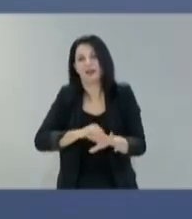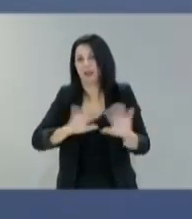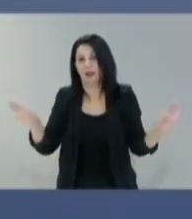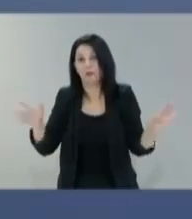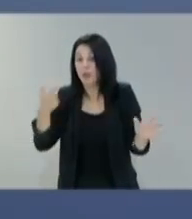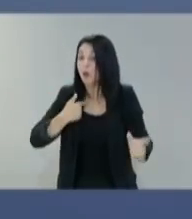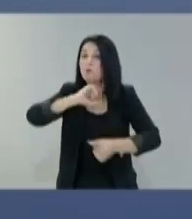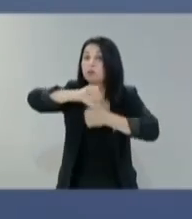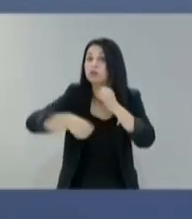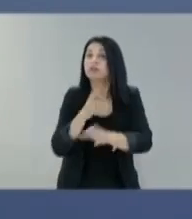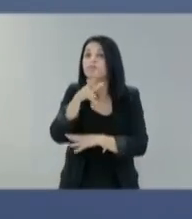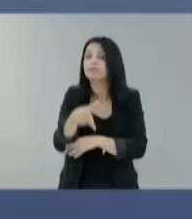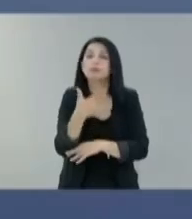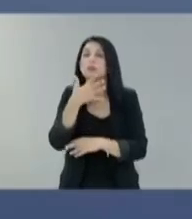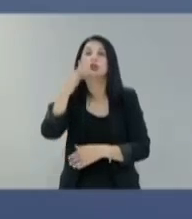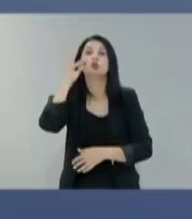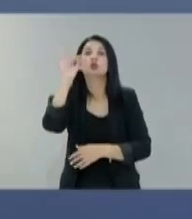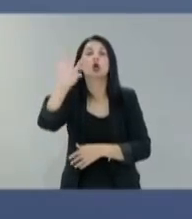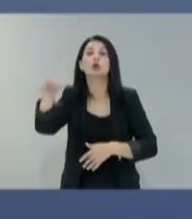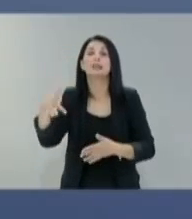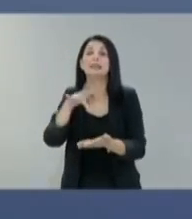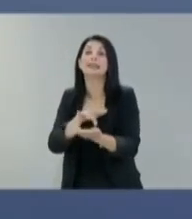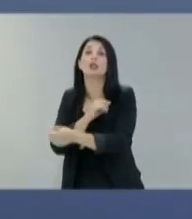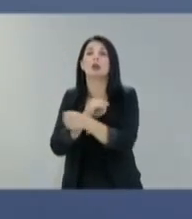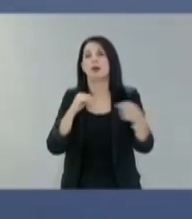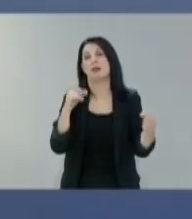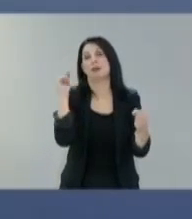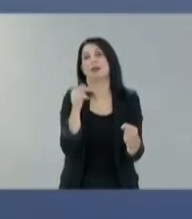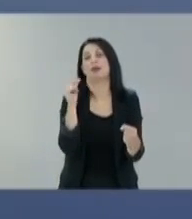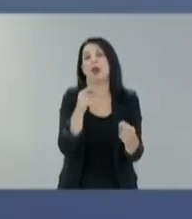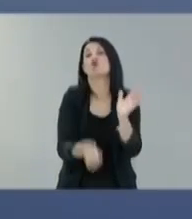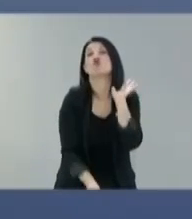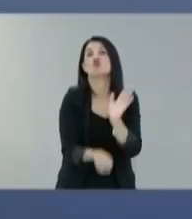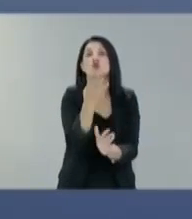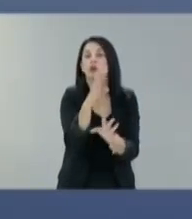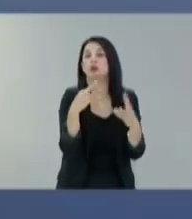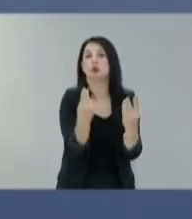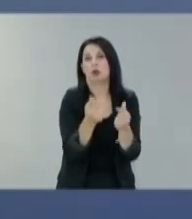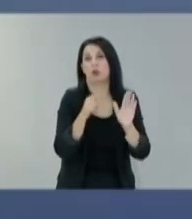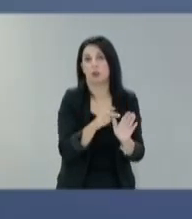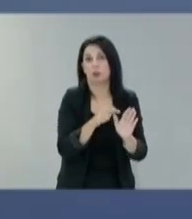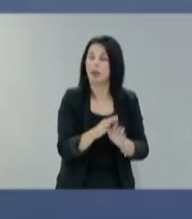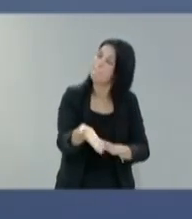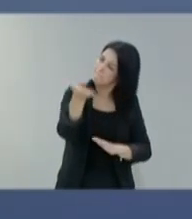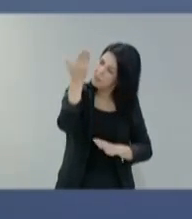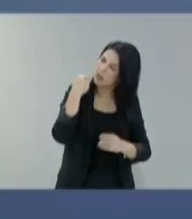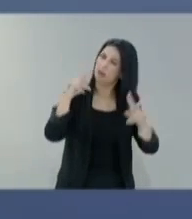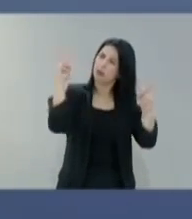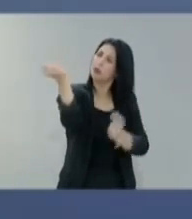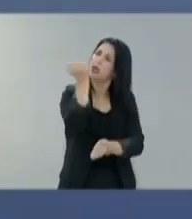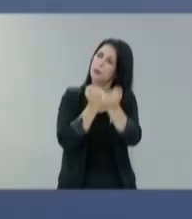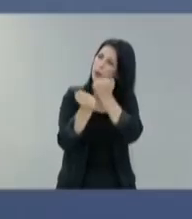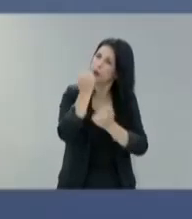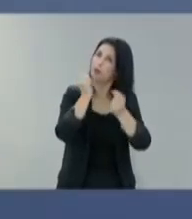Την ερώτησή σας. Η ερώτηση ήταν ότι ο κύριος Ανδρουλάκης αναφέρθηκε στην συζήτηση που έγινε για την κεντροαριστερά και στον